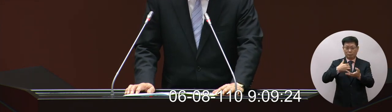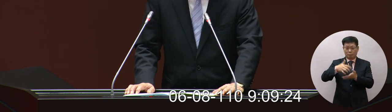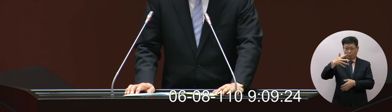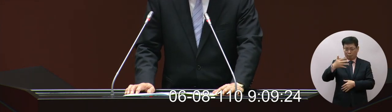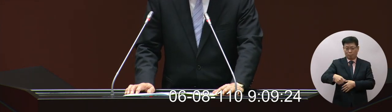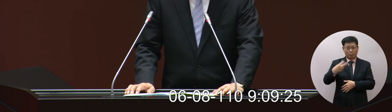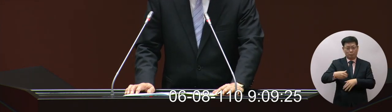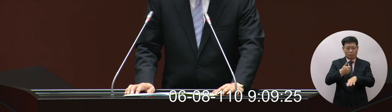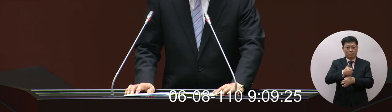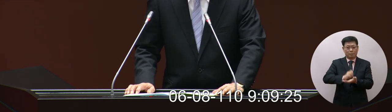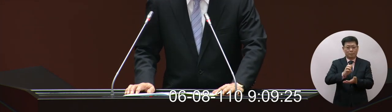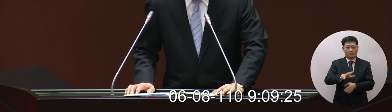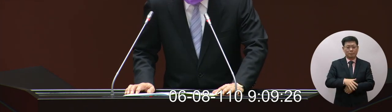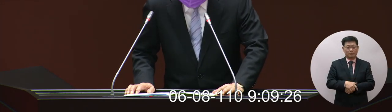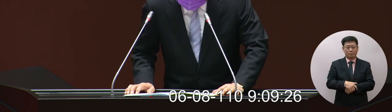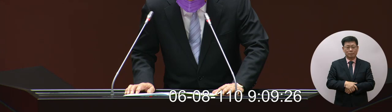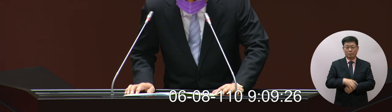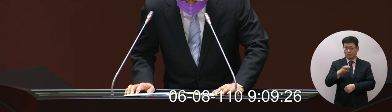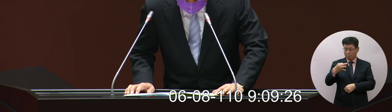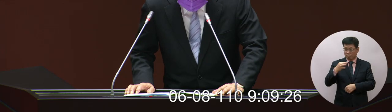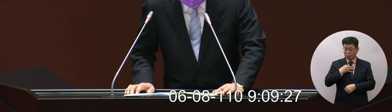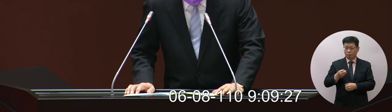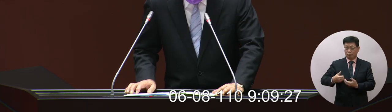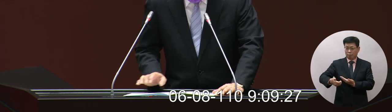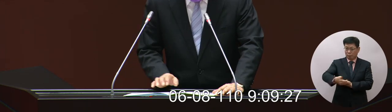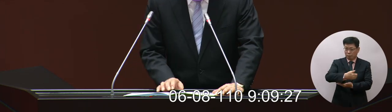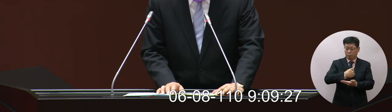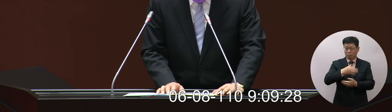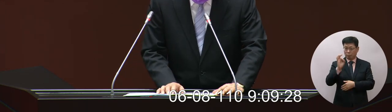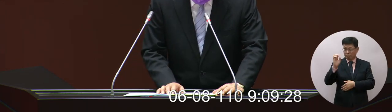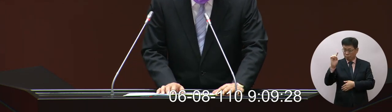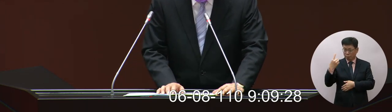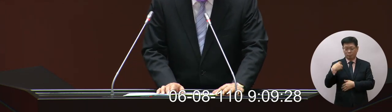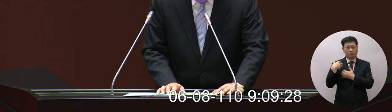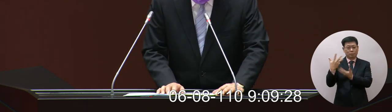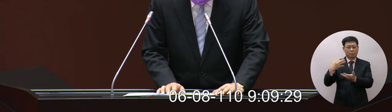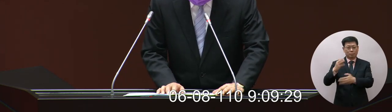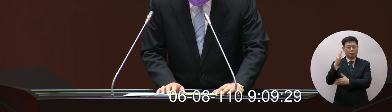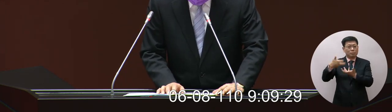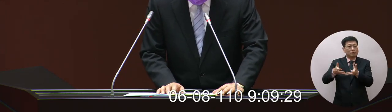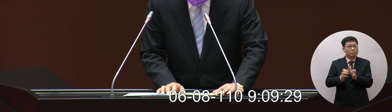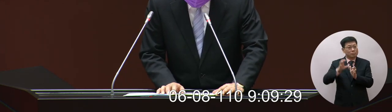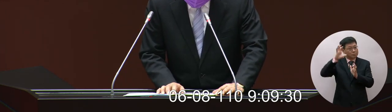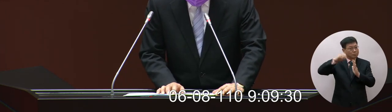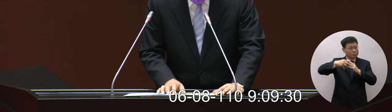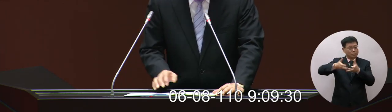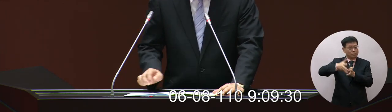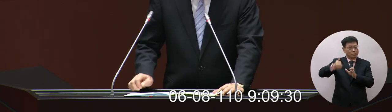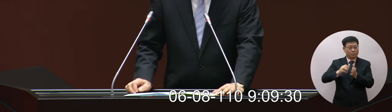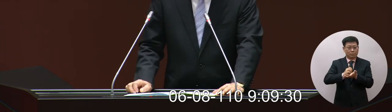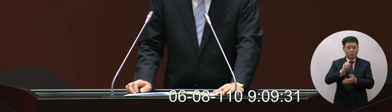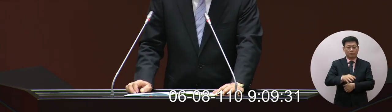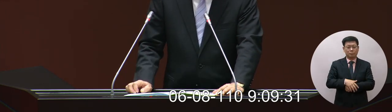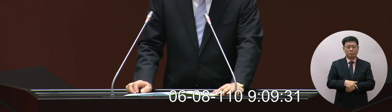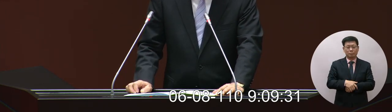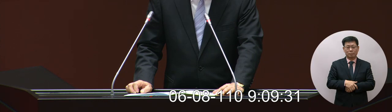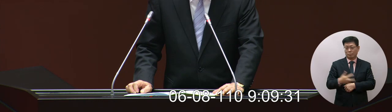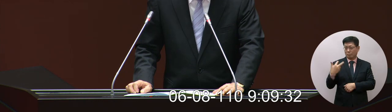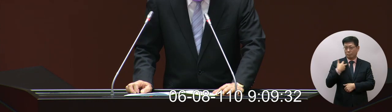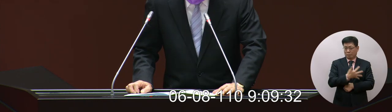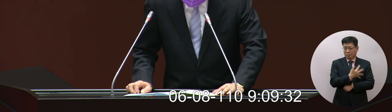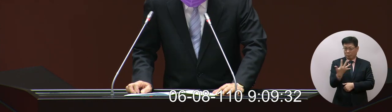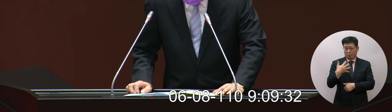主计长再做报告，裁员筹措将由财政部苏部长报告。上个礼